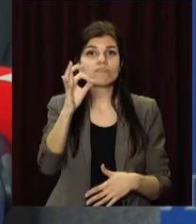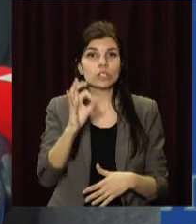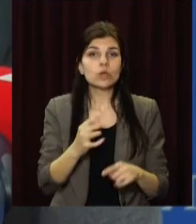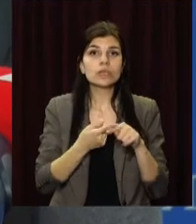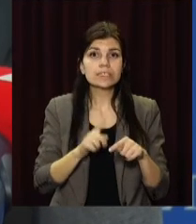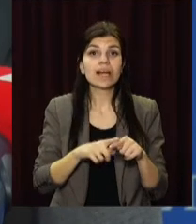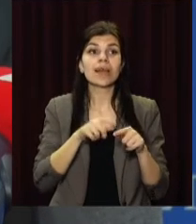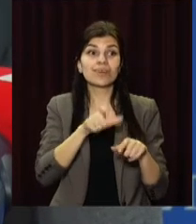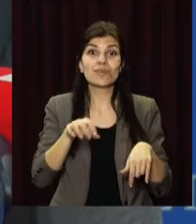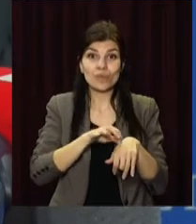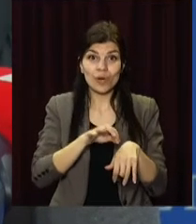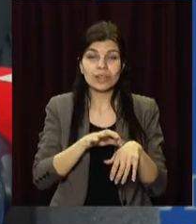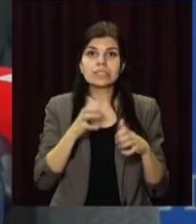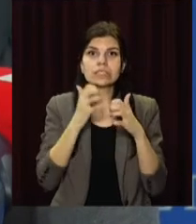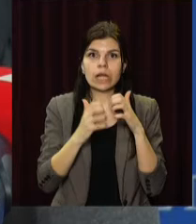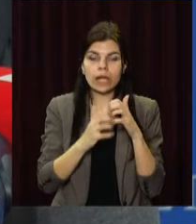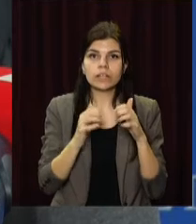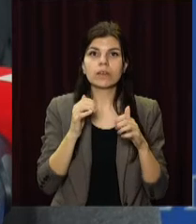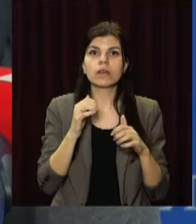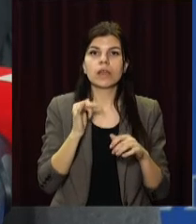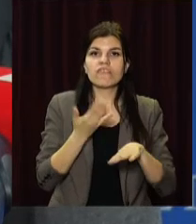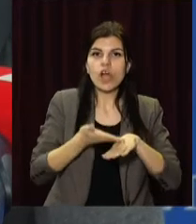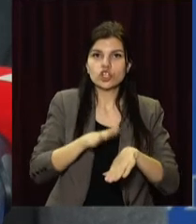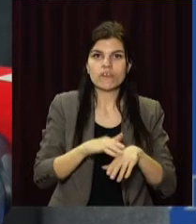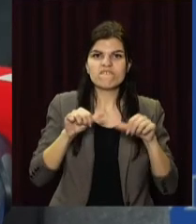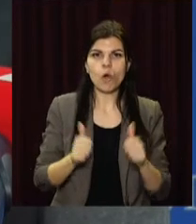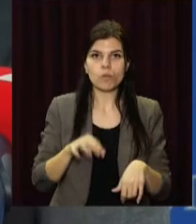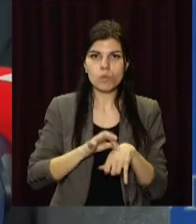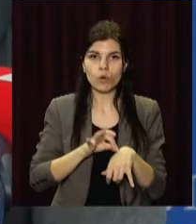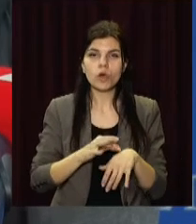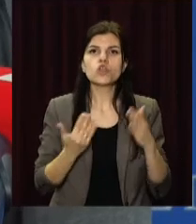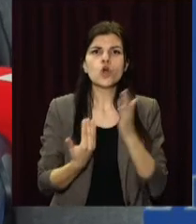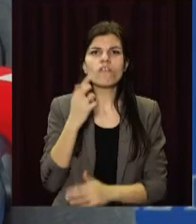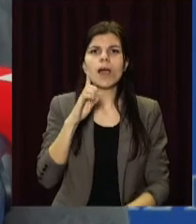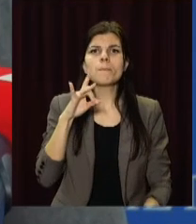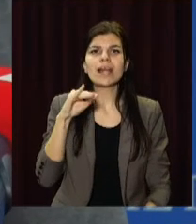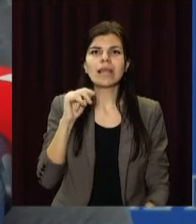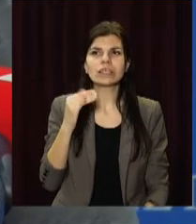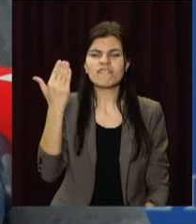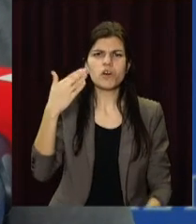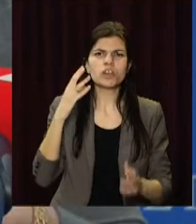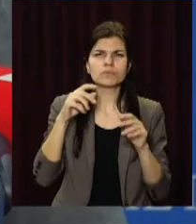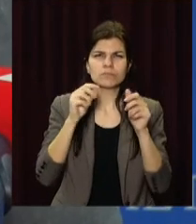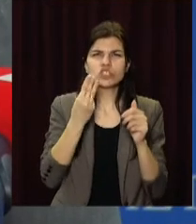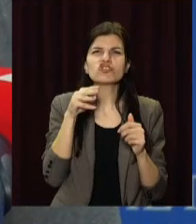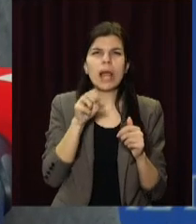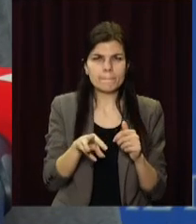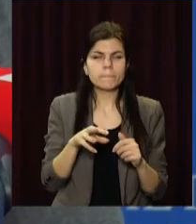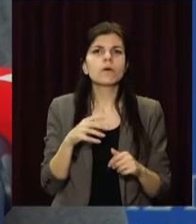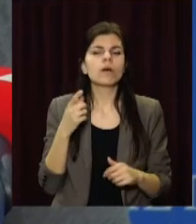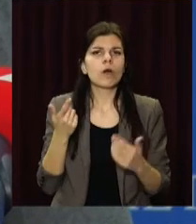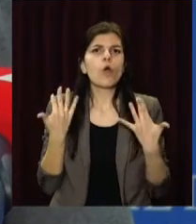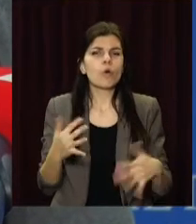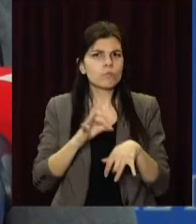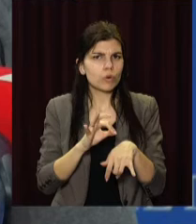– це пацієнти з середньою і важкими формами. Новий британський штам, він дуже контагіозний і велика кількість